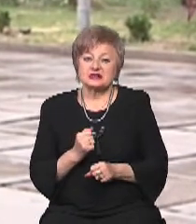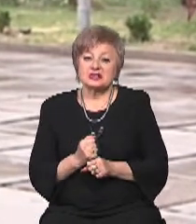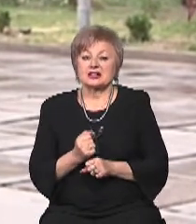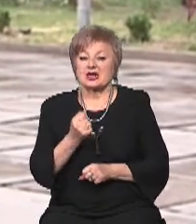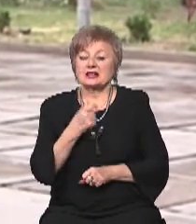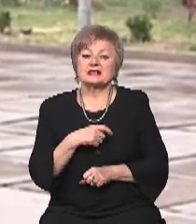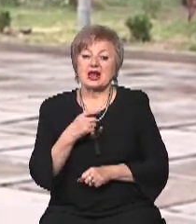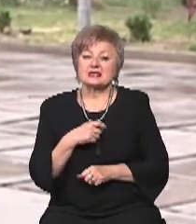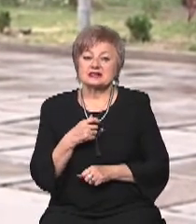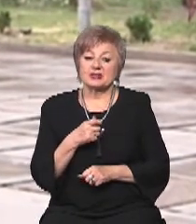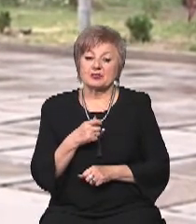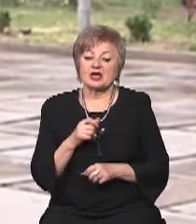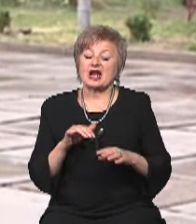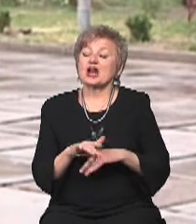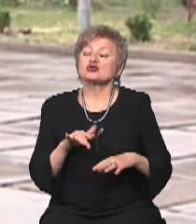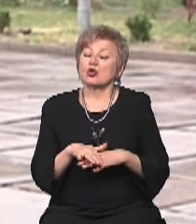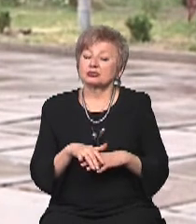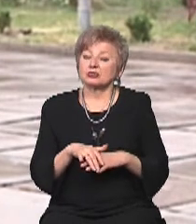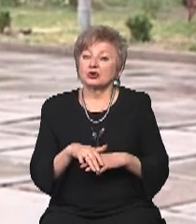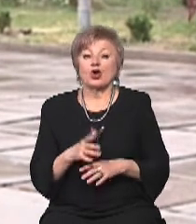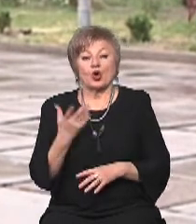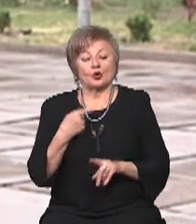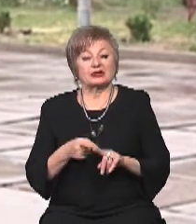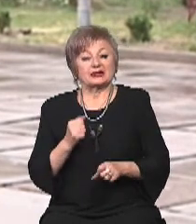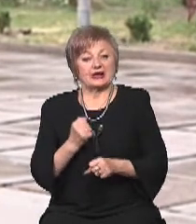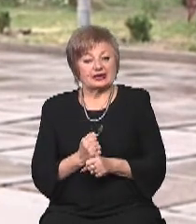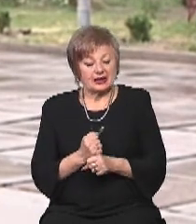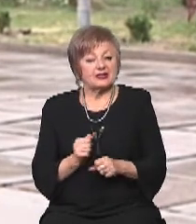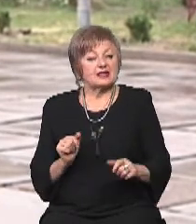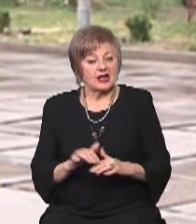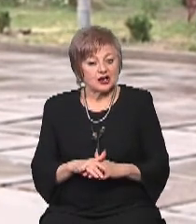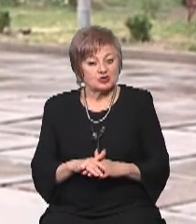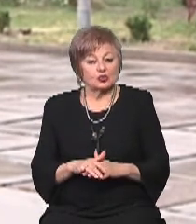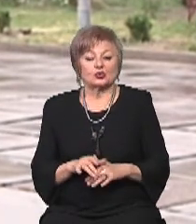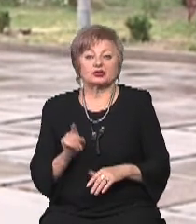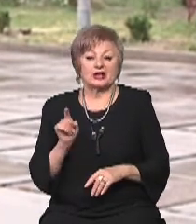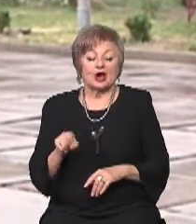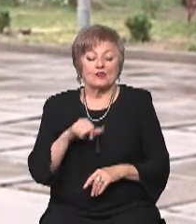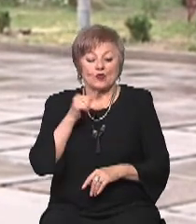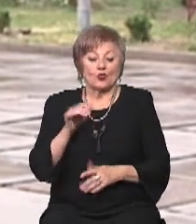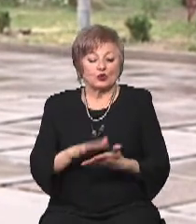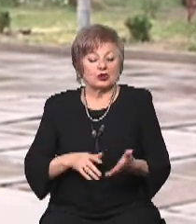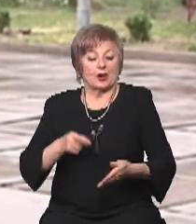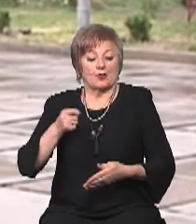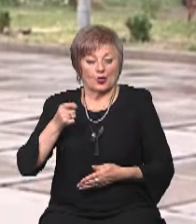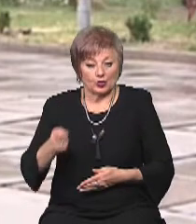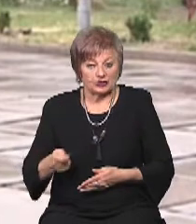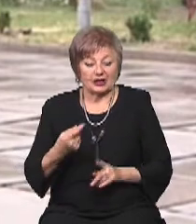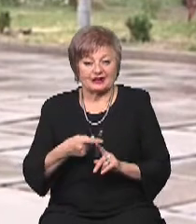ну, так скажемо, розрахунки. І коли ви це робите, ці розрахунки, то на той рік, коли ви подаєте ту ідею в